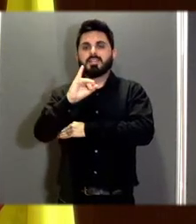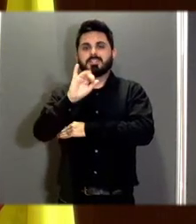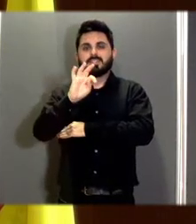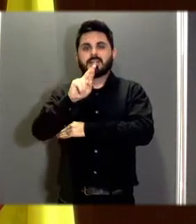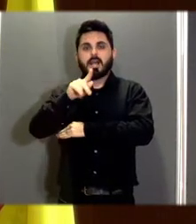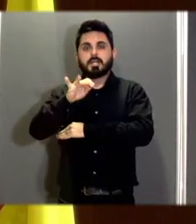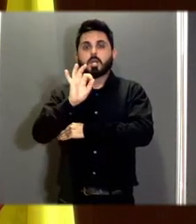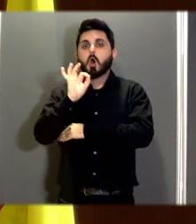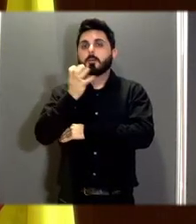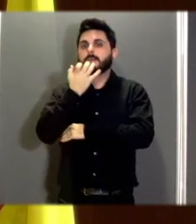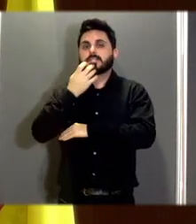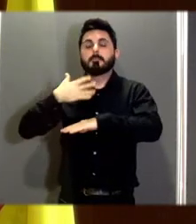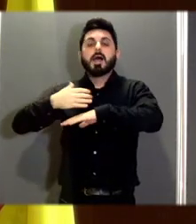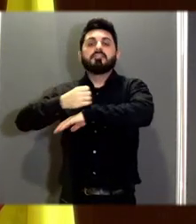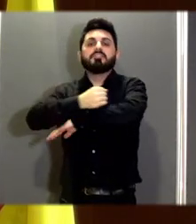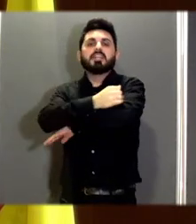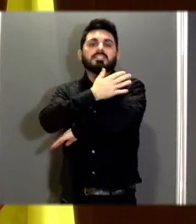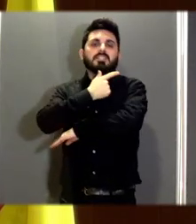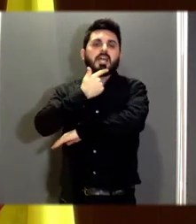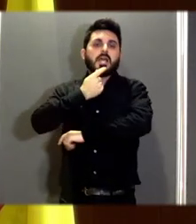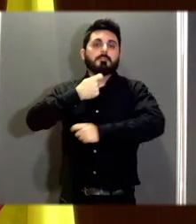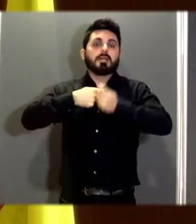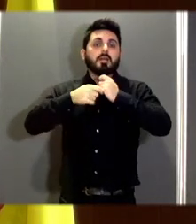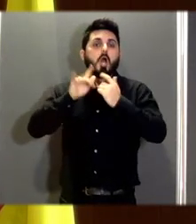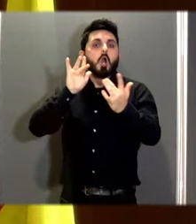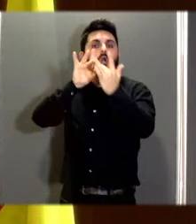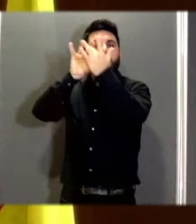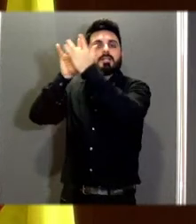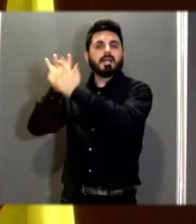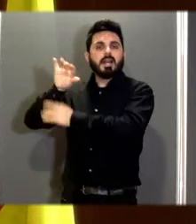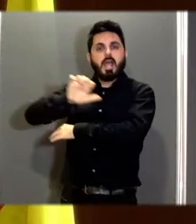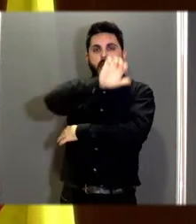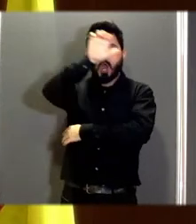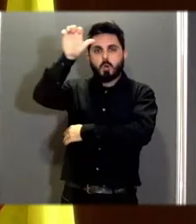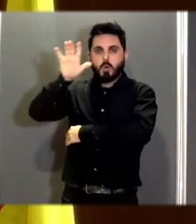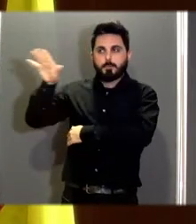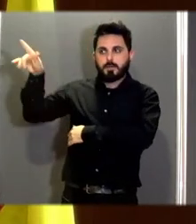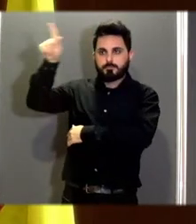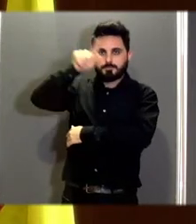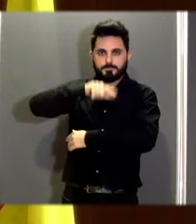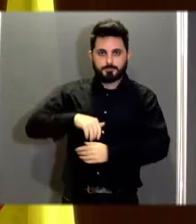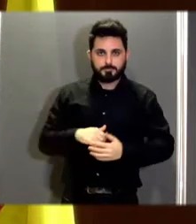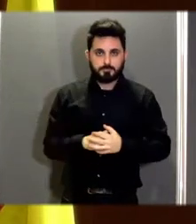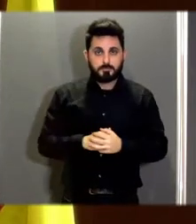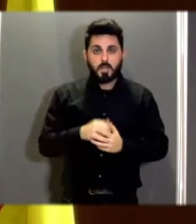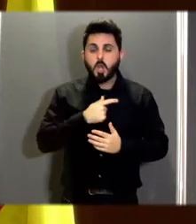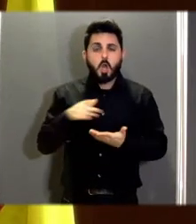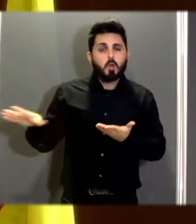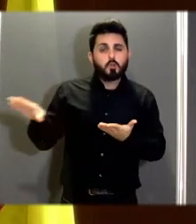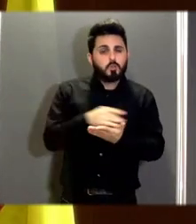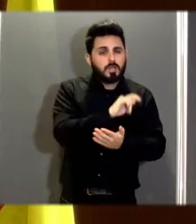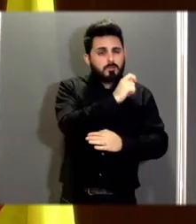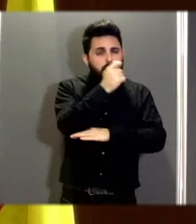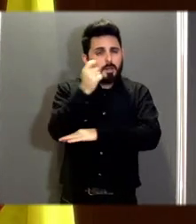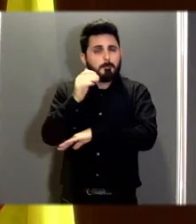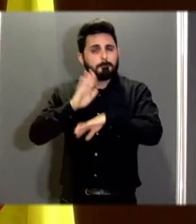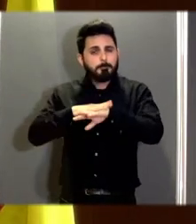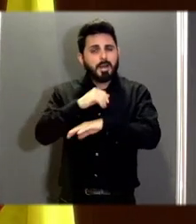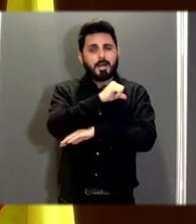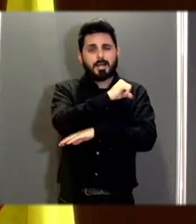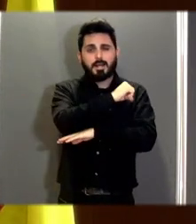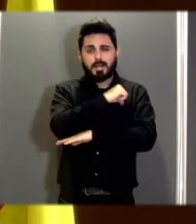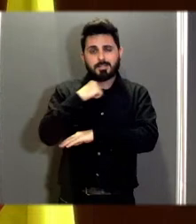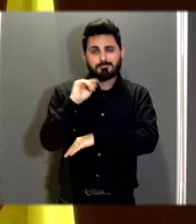que ens connectessin amb Europa. No cal tenir-ho tot, per altra banda, per fer la independència. Les noves institucions es